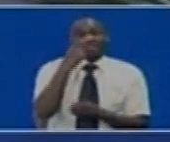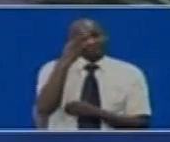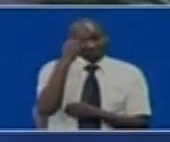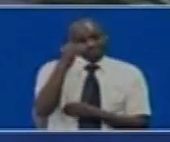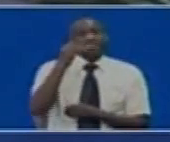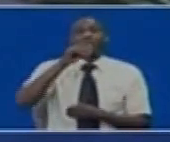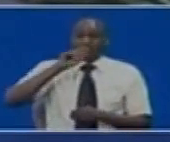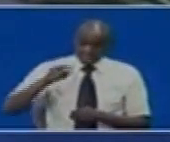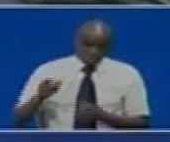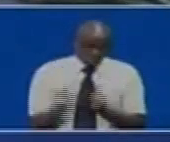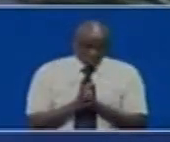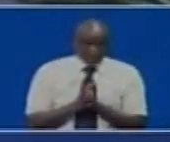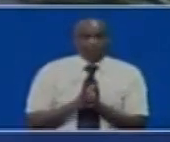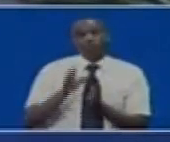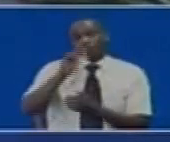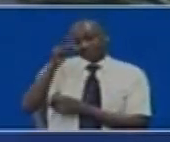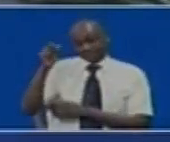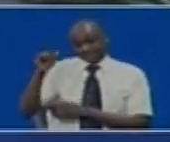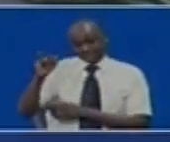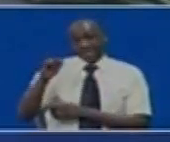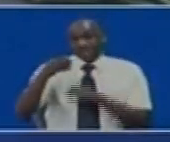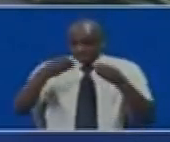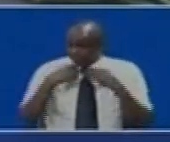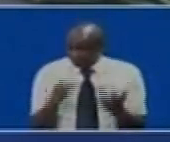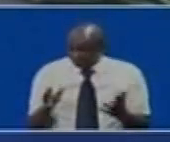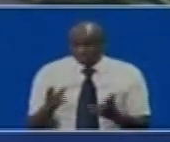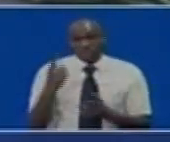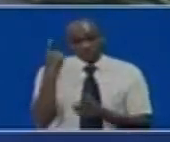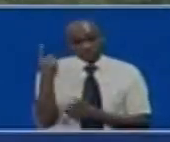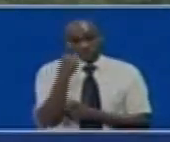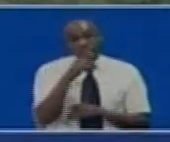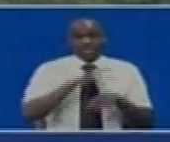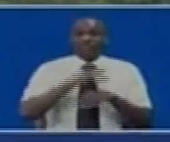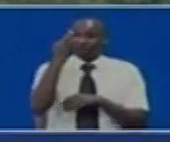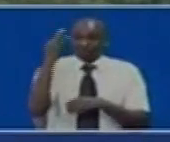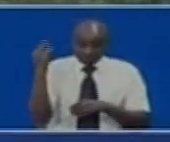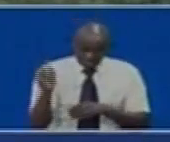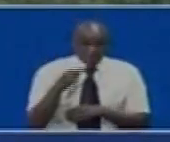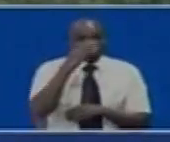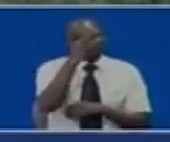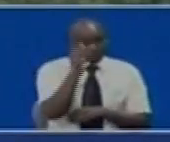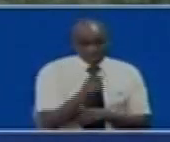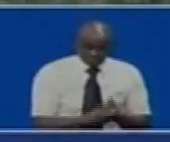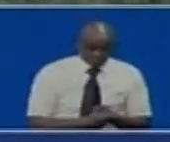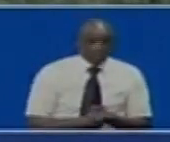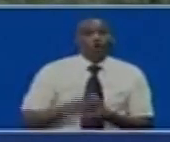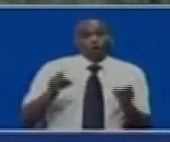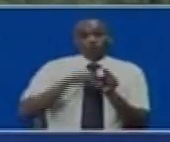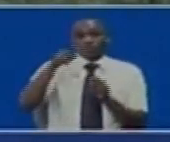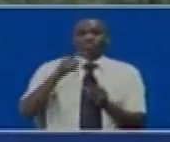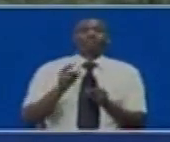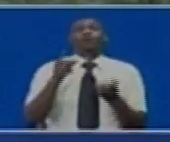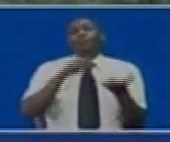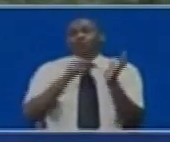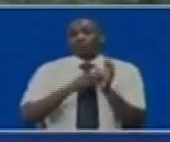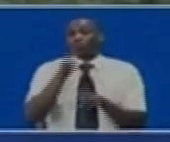for bursary and 135 million was given. Each ward received 3 million. Kaunti ya Kisii pia ilizindua miradi ya maji na ikajihusisha